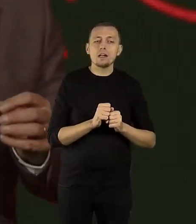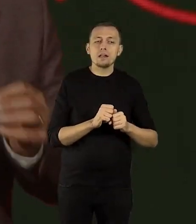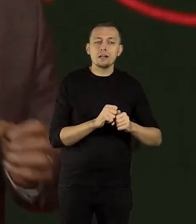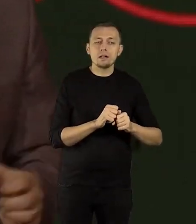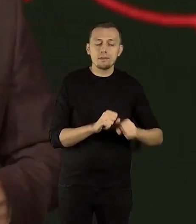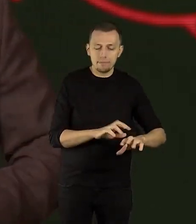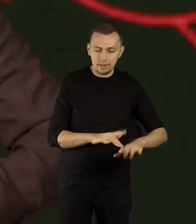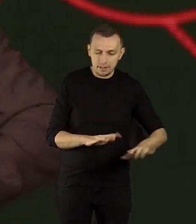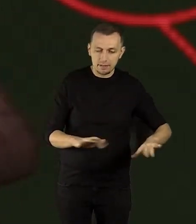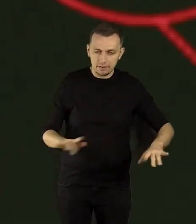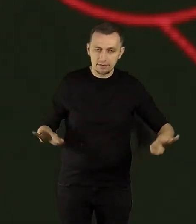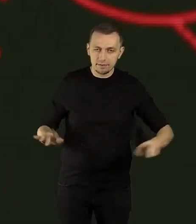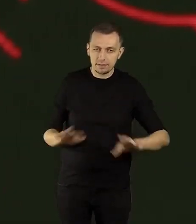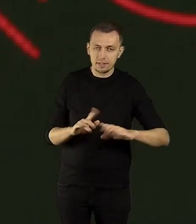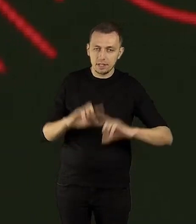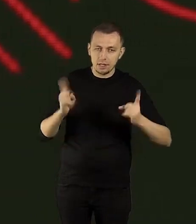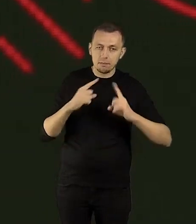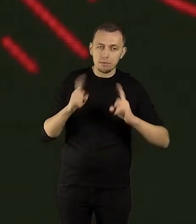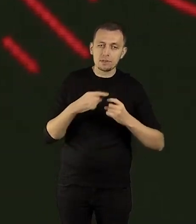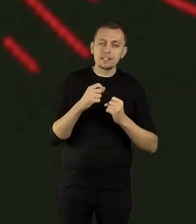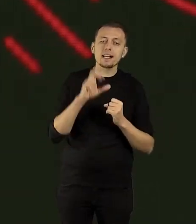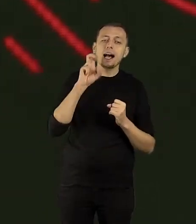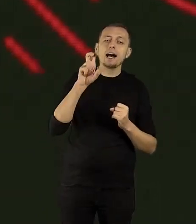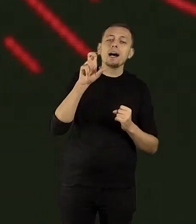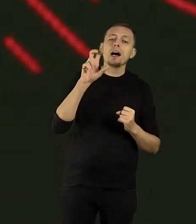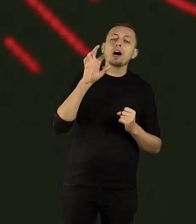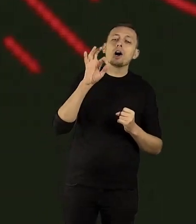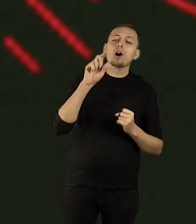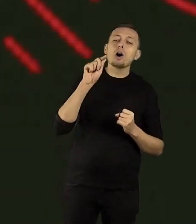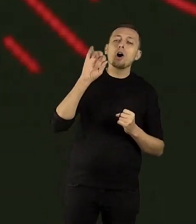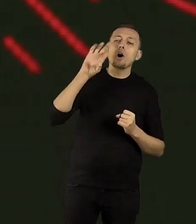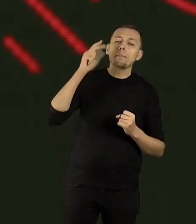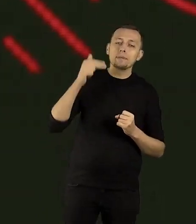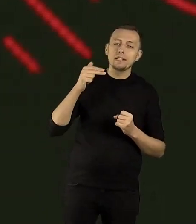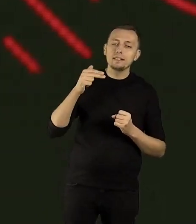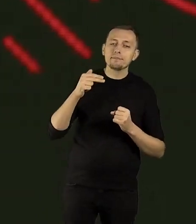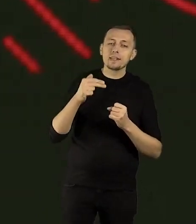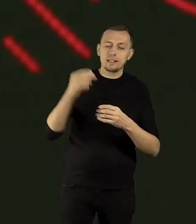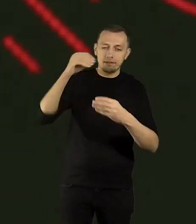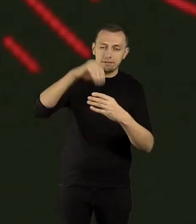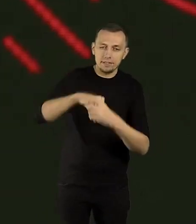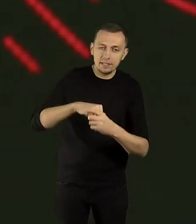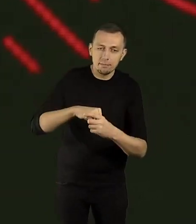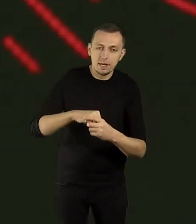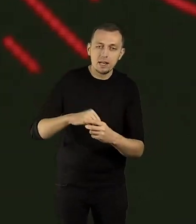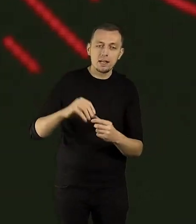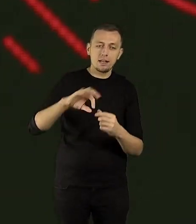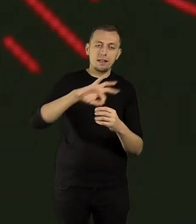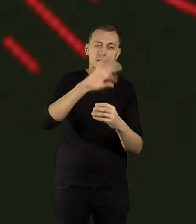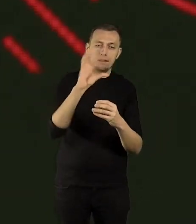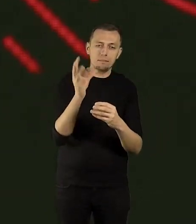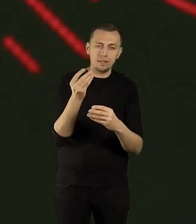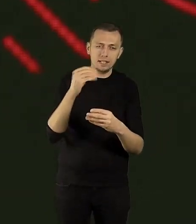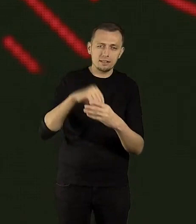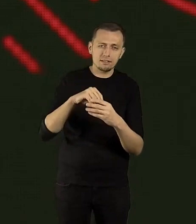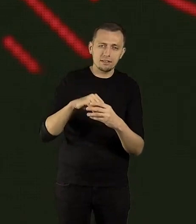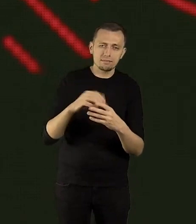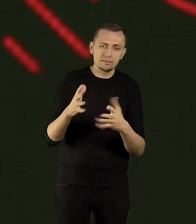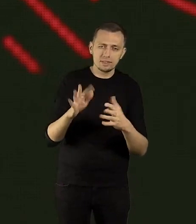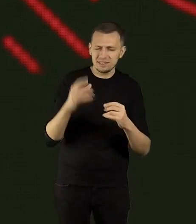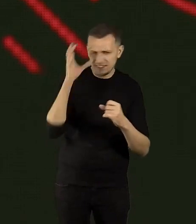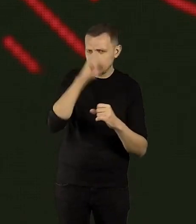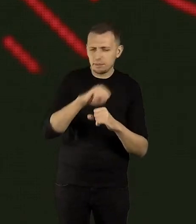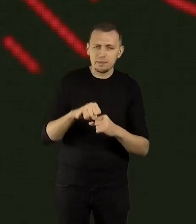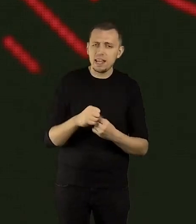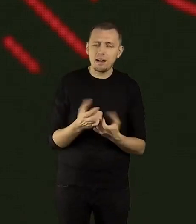Piękno i delikatność. I potężna rewolucyjna moc. Bo Chrystus dokonuje rewolucji